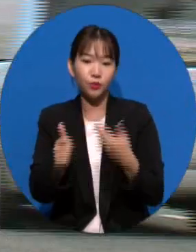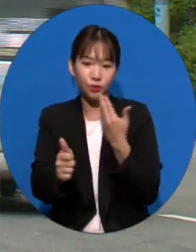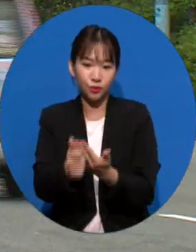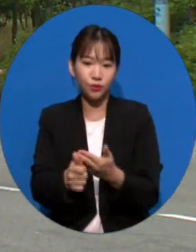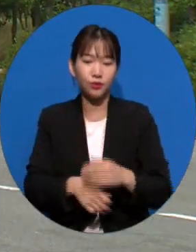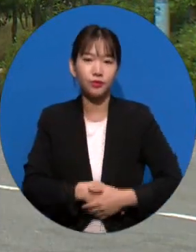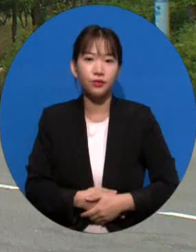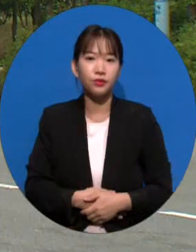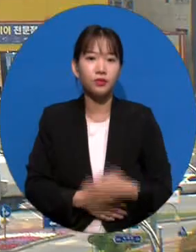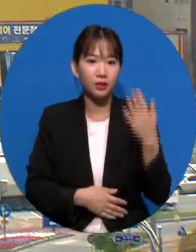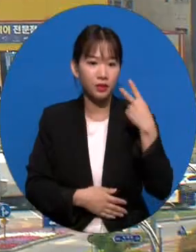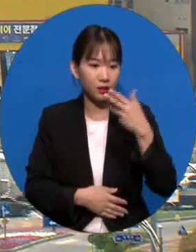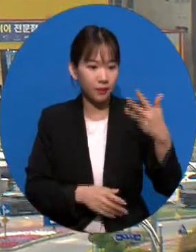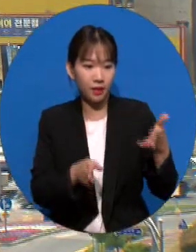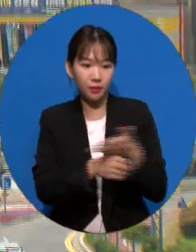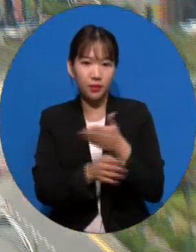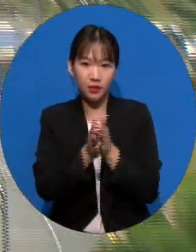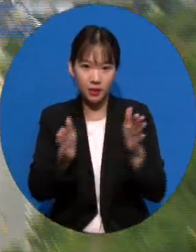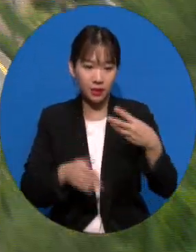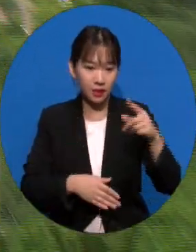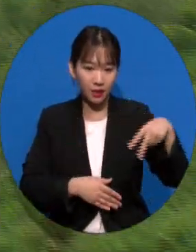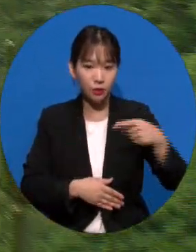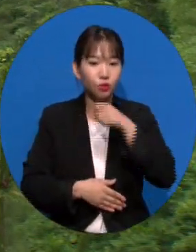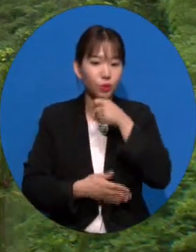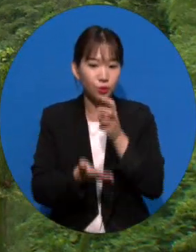지급합니다. 지난 2008년부터 시작한 탄소